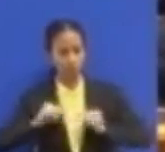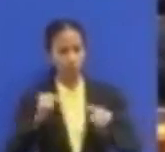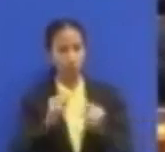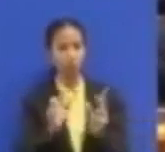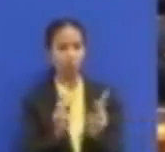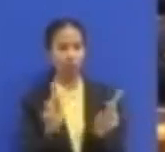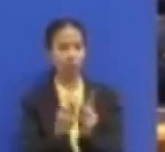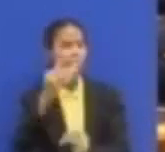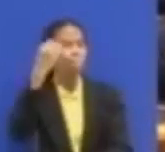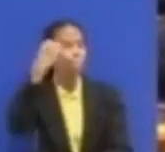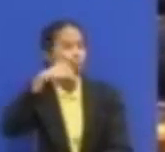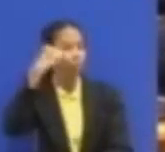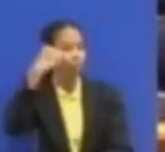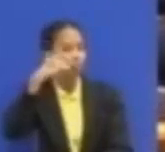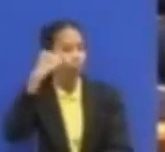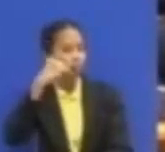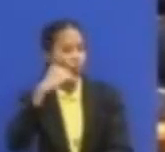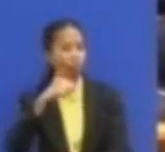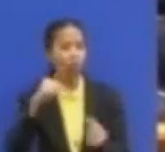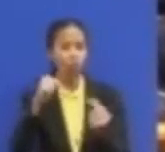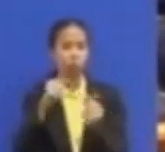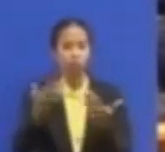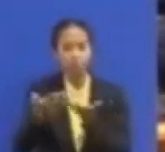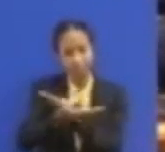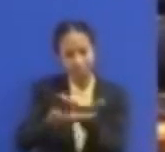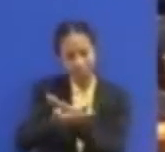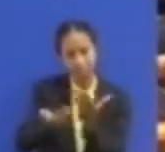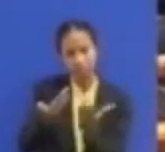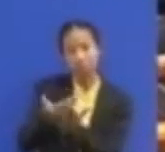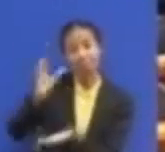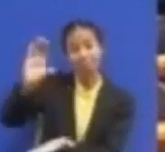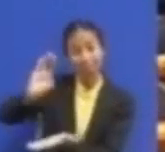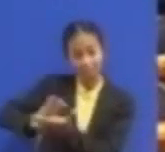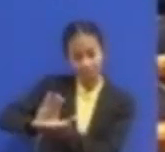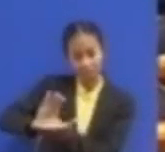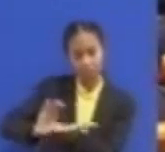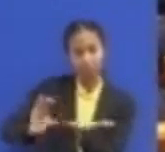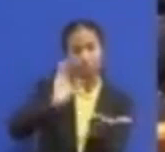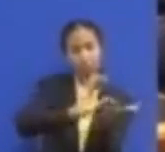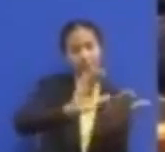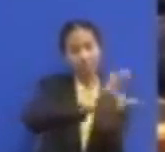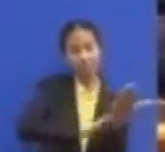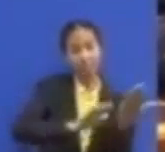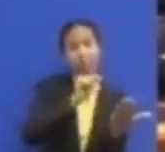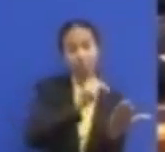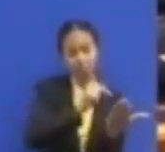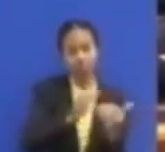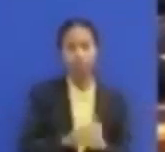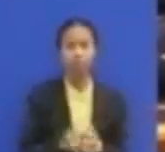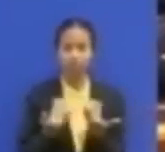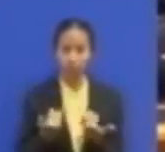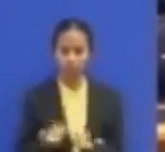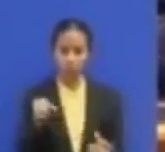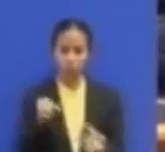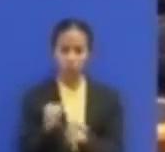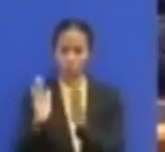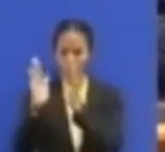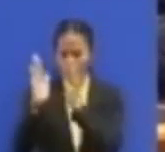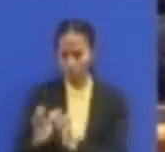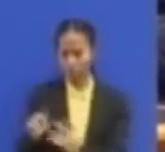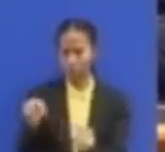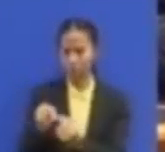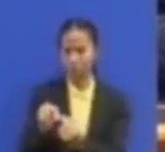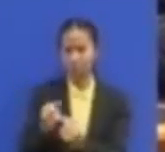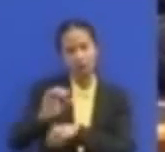งเลยค่ะในการที่จะมีการพิจารณางบประมาณแผ่นดินนะคะ ครับก็ถือว่าเป็นบุคคลผู้ที่มีอาวุโส